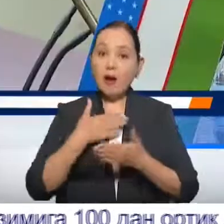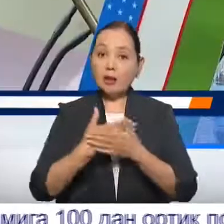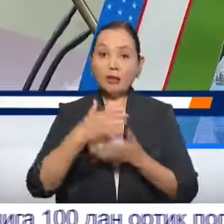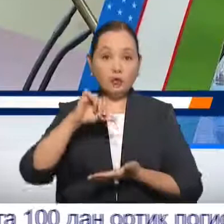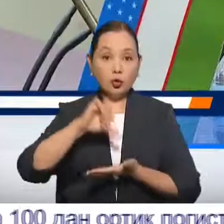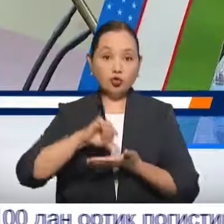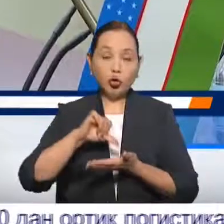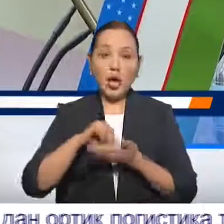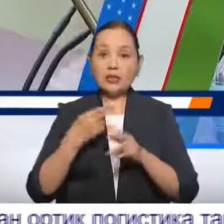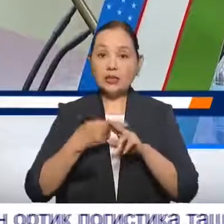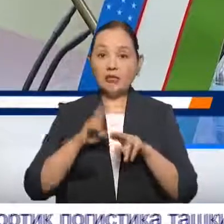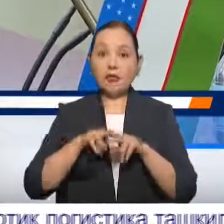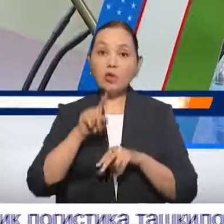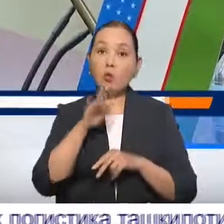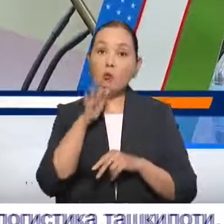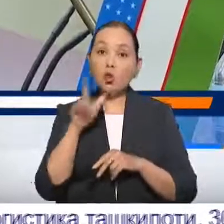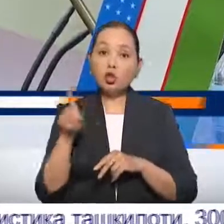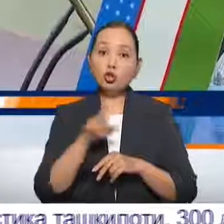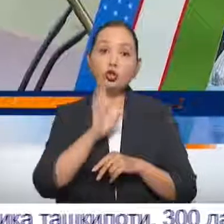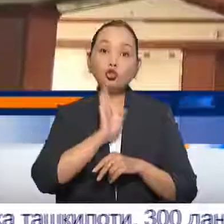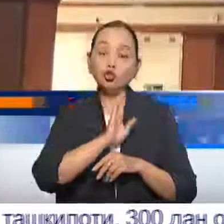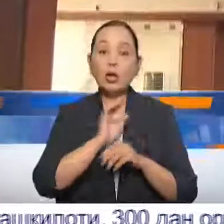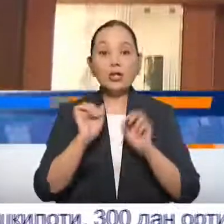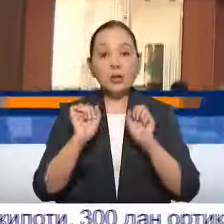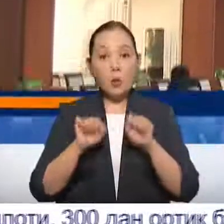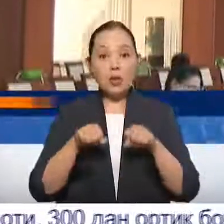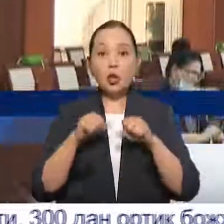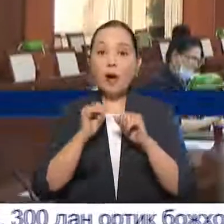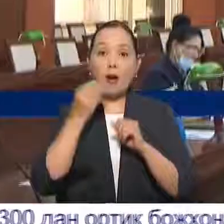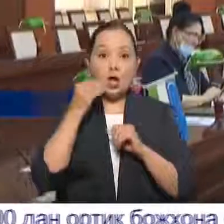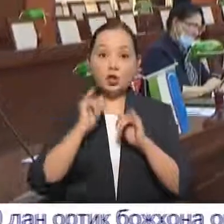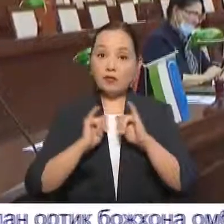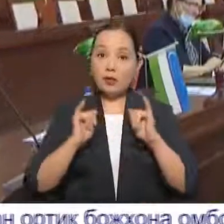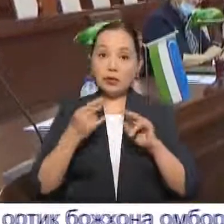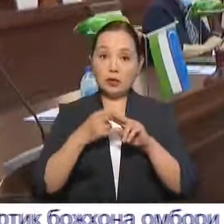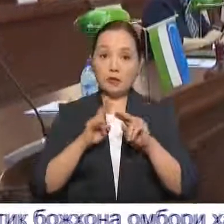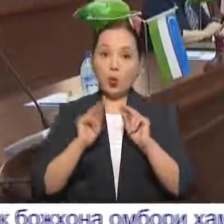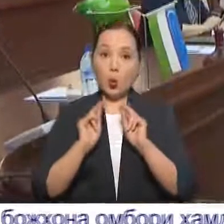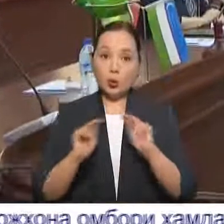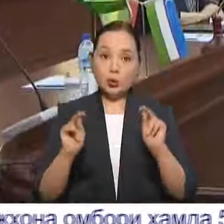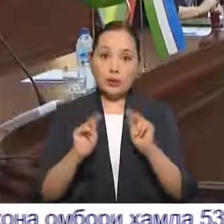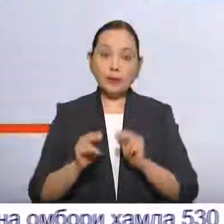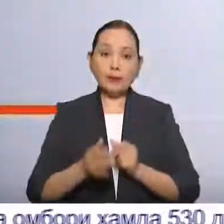в этих процессов женщин лишь способствует качеством развитию данного курса